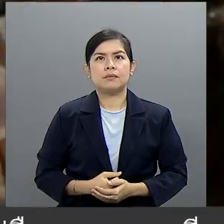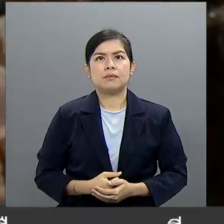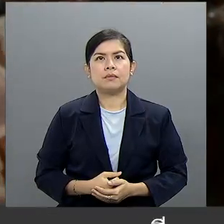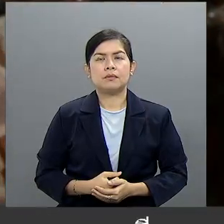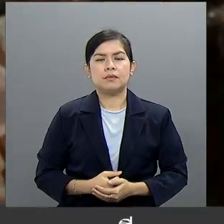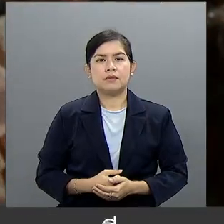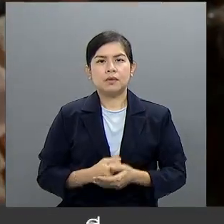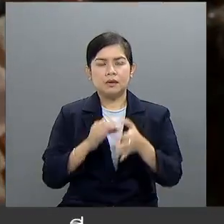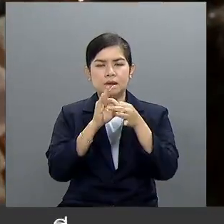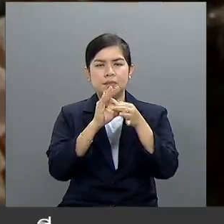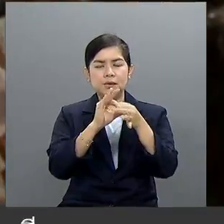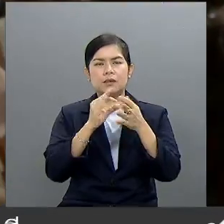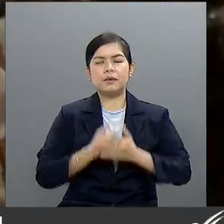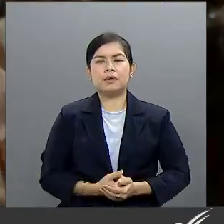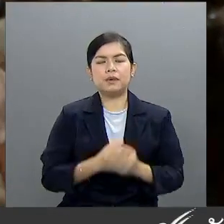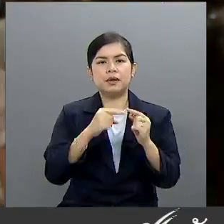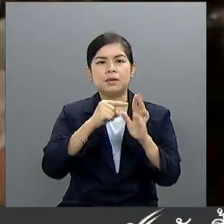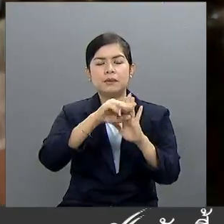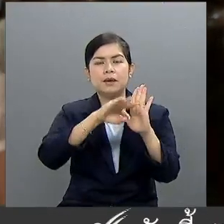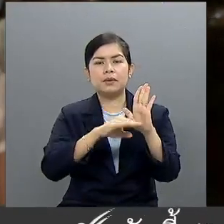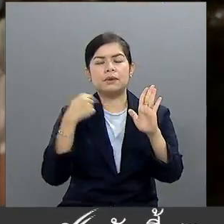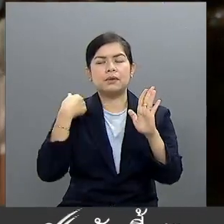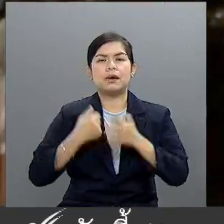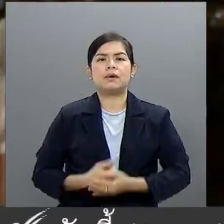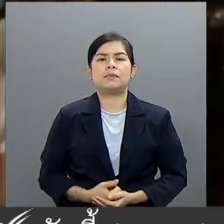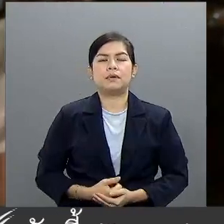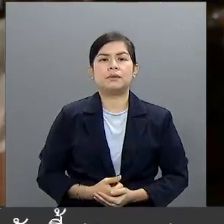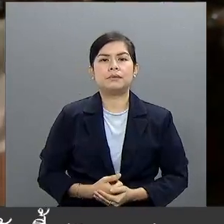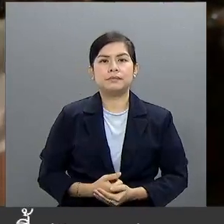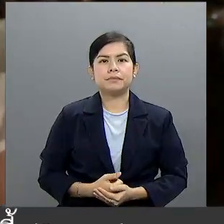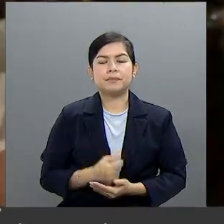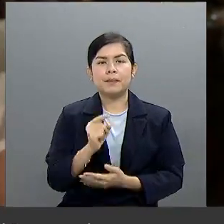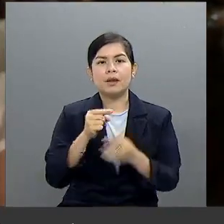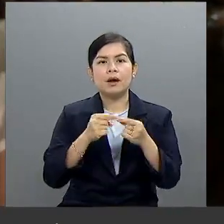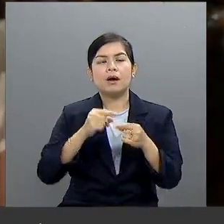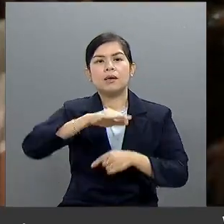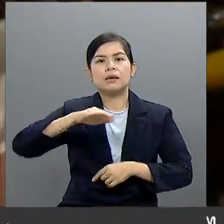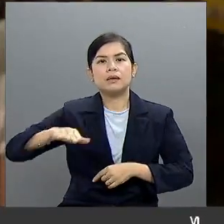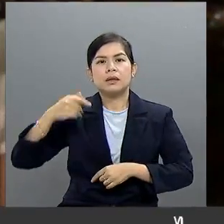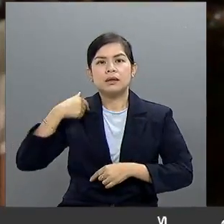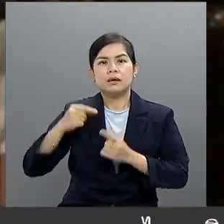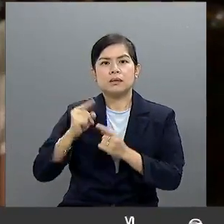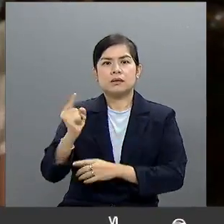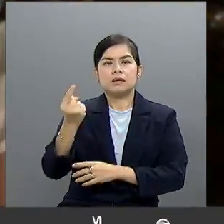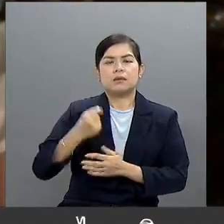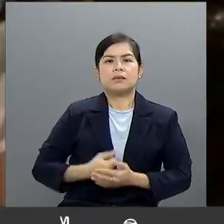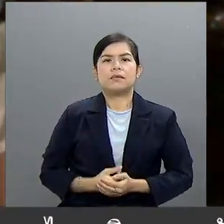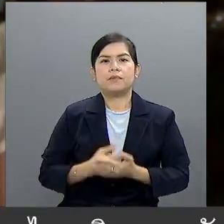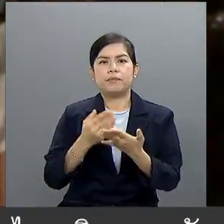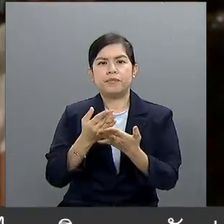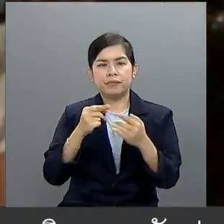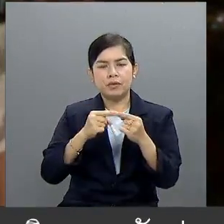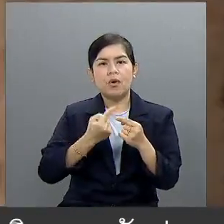ศิลปะวัฒนธรรมของภาคอีสานนะครับเพราะว่าเด็กรุ่นใหม่คนสมัยใหม่นี่ไม่ค่อยจะสนใจนะครับศิลปะวัฒนธร